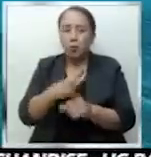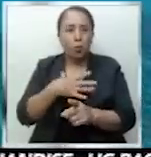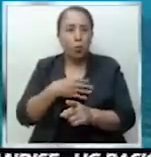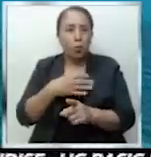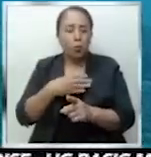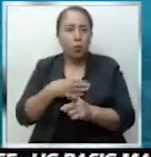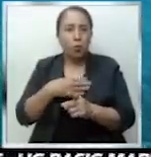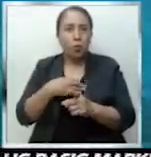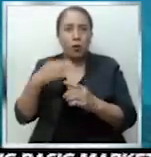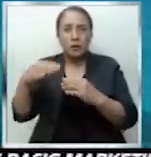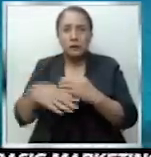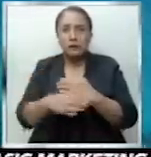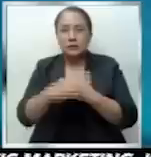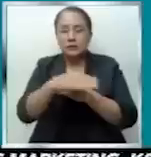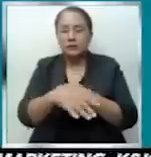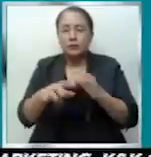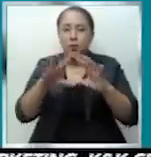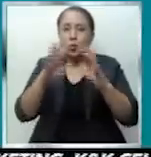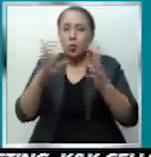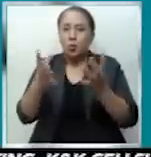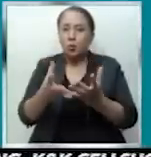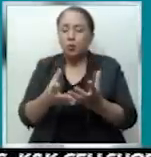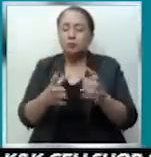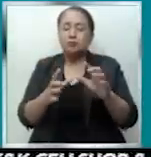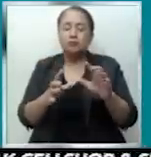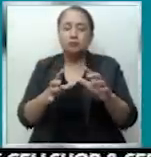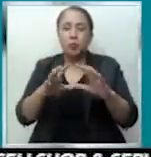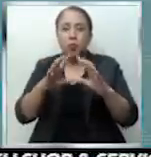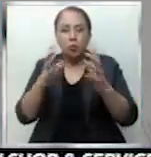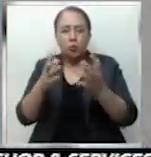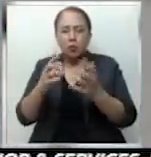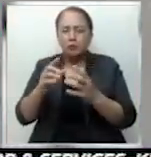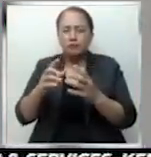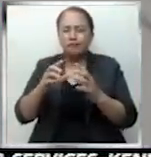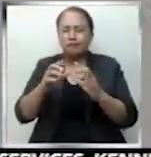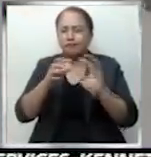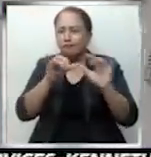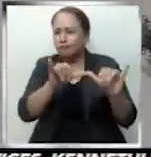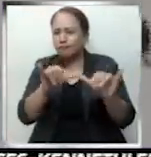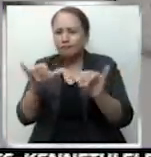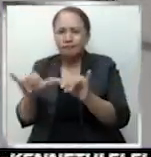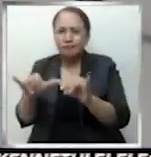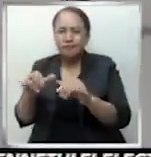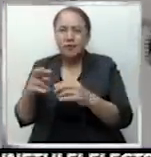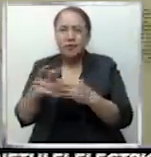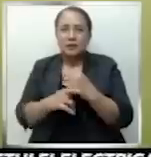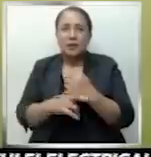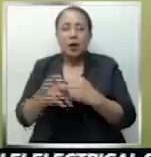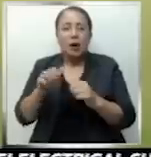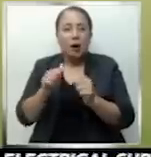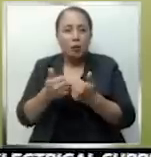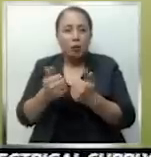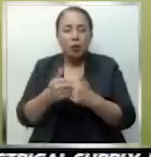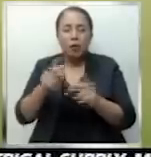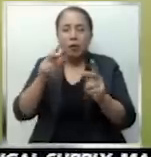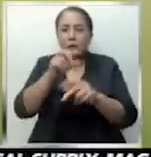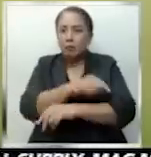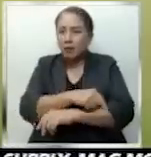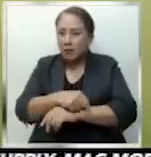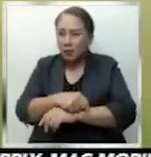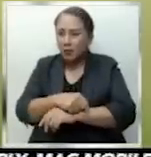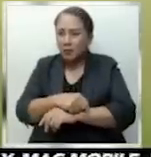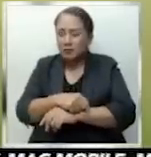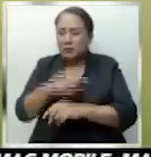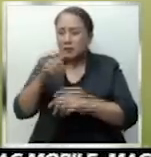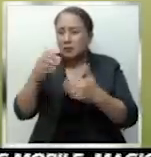beaches at world-class na resorts. Paano ang Boracay na nasa baba lang ng Oriental Mindoro? Based on